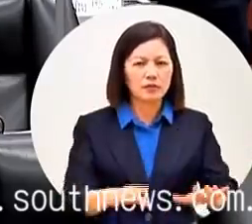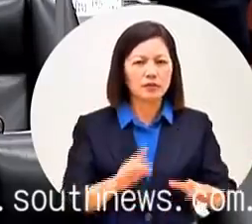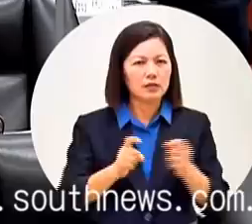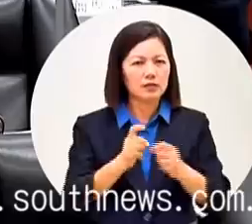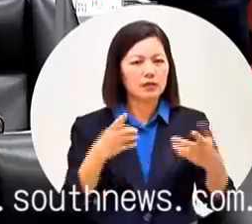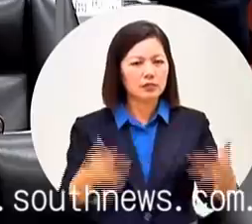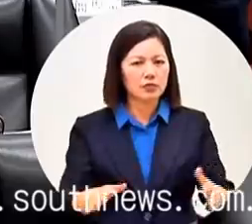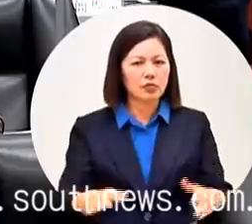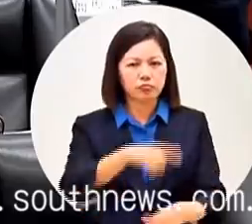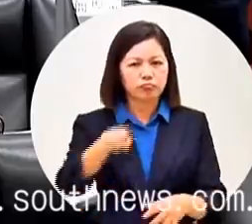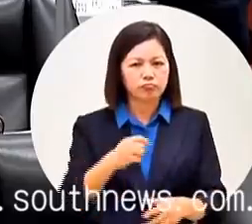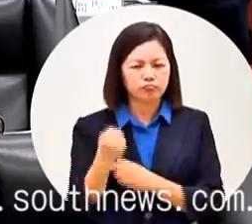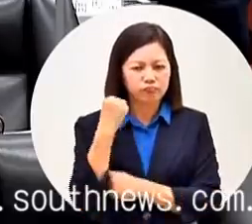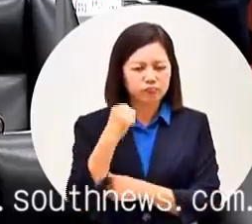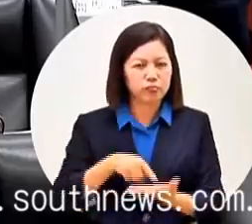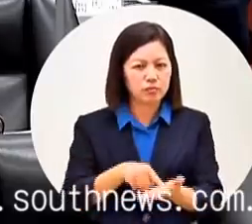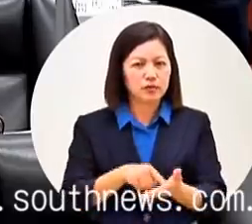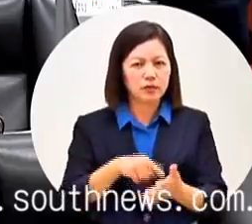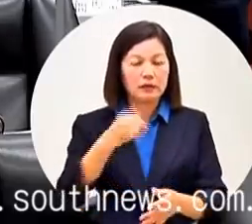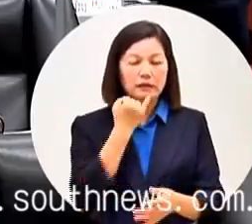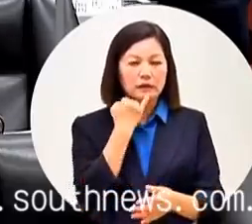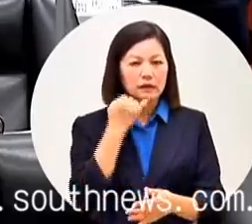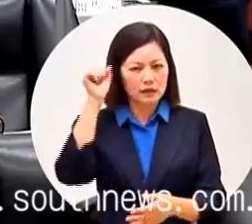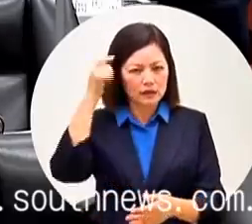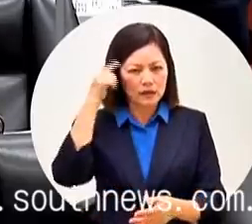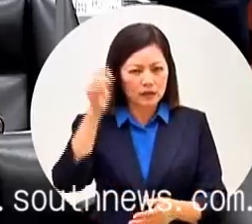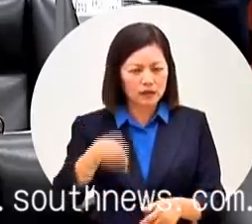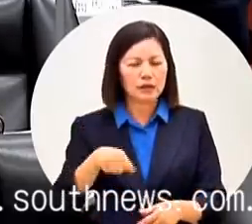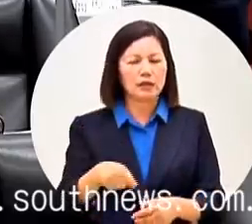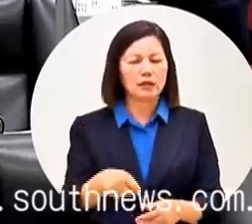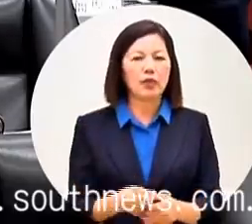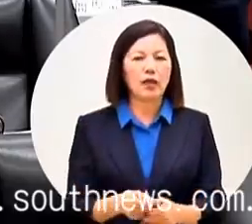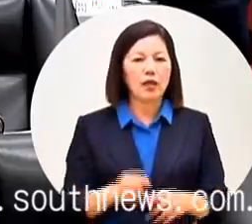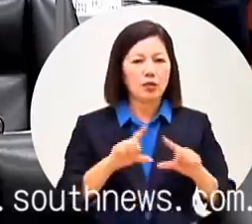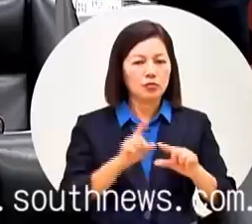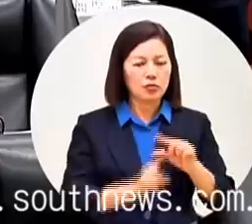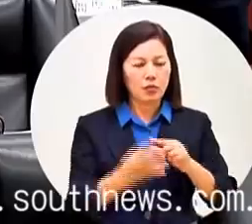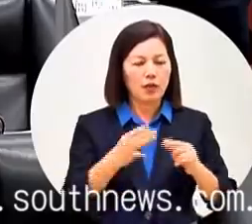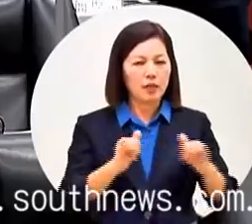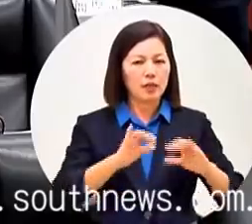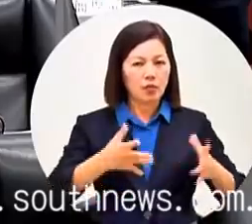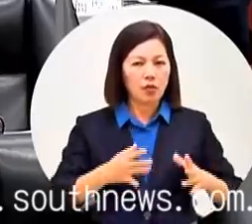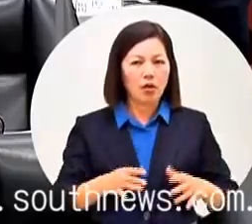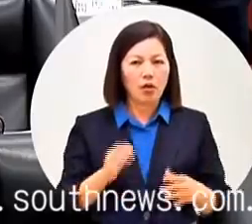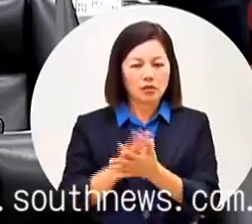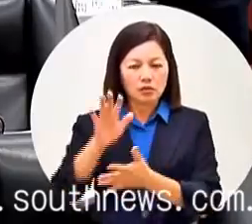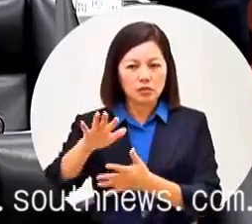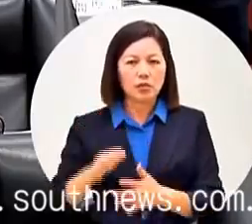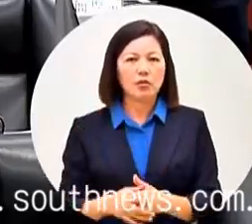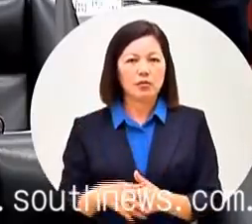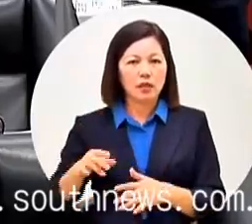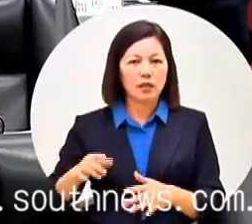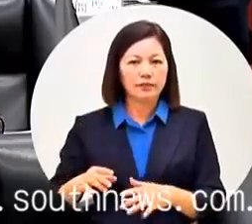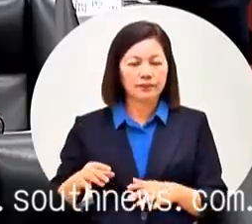来。市长，你可以认同中华民国，你可以，也许你认同两岸最后一定要统一，我们也可以认同台湾要独立，